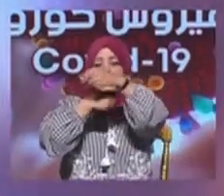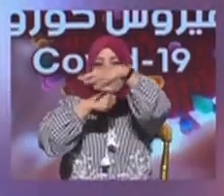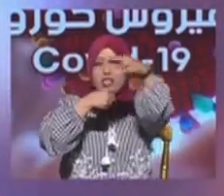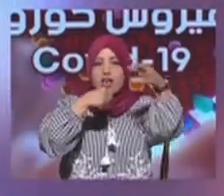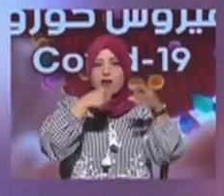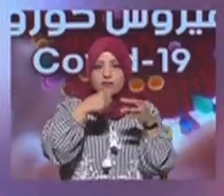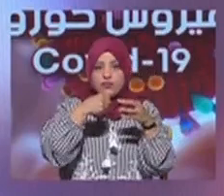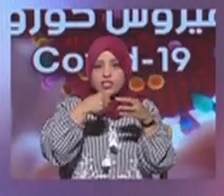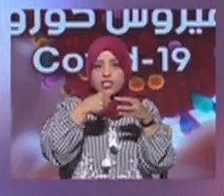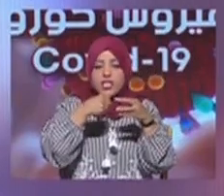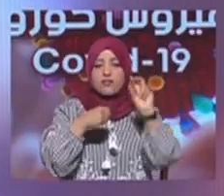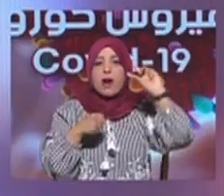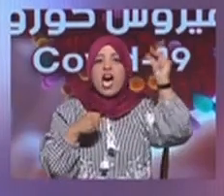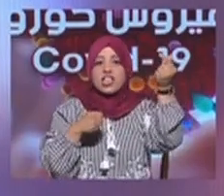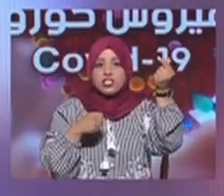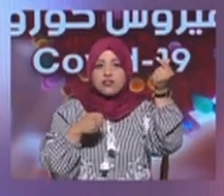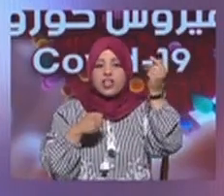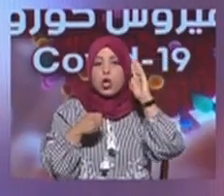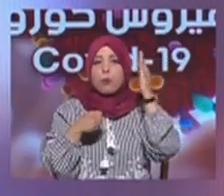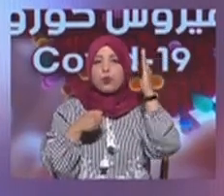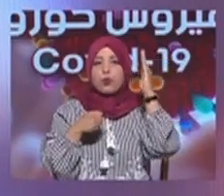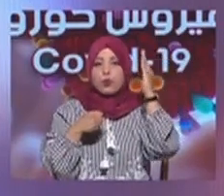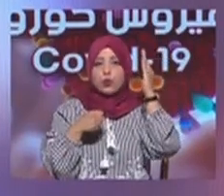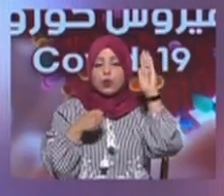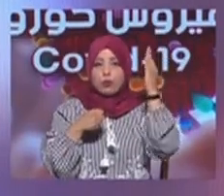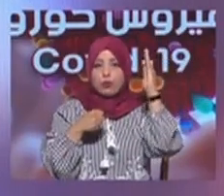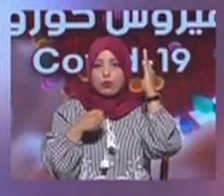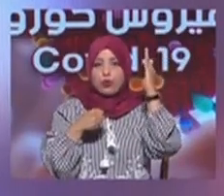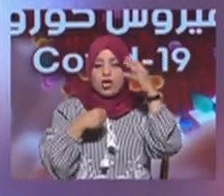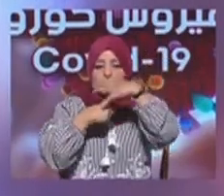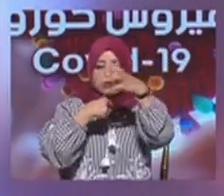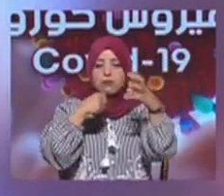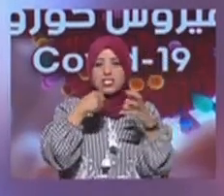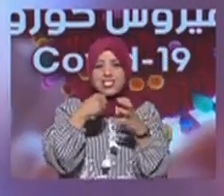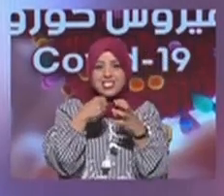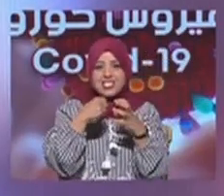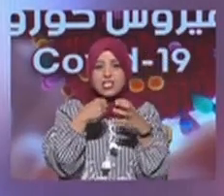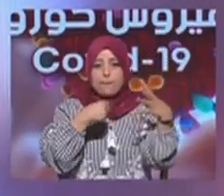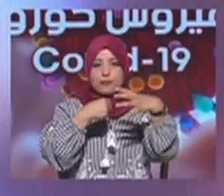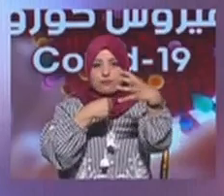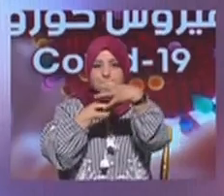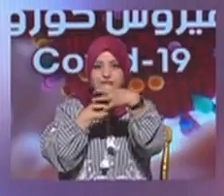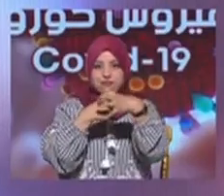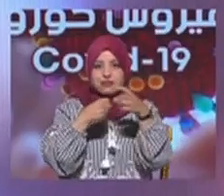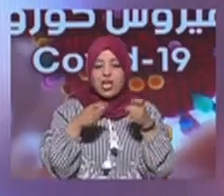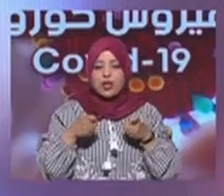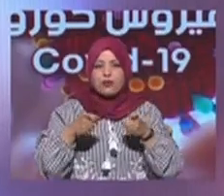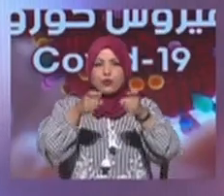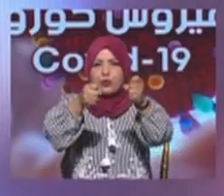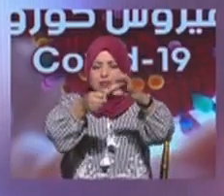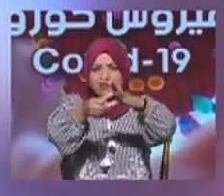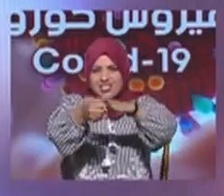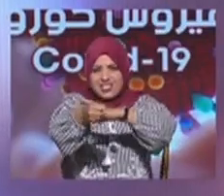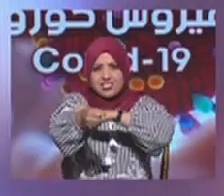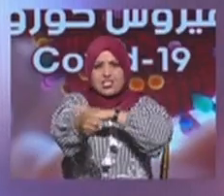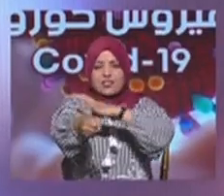في الاصفر والازرق، دونك الاشواك هذيك اللي سبيسيفيسيتي باش يلصق في السيلول اللي كيل فا كونتاميني،